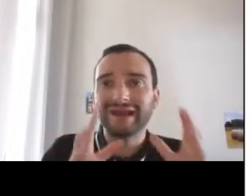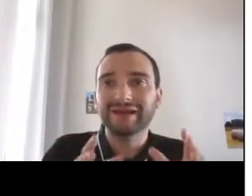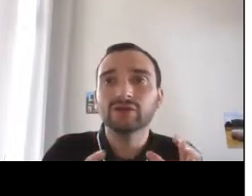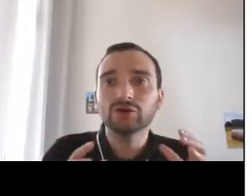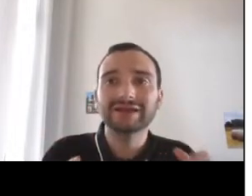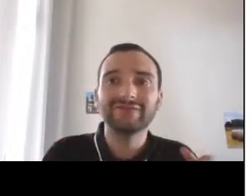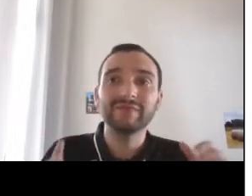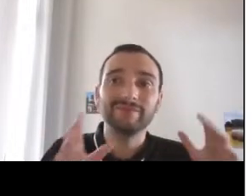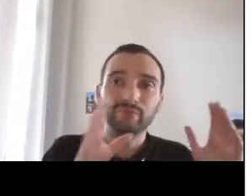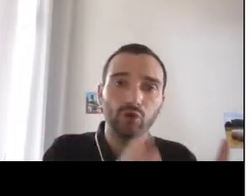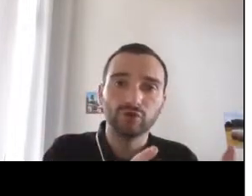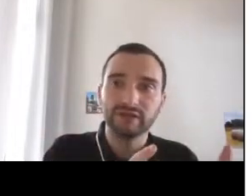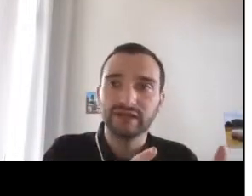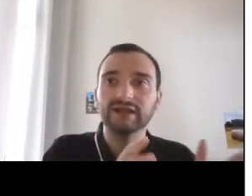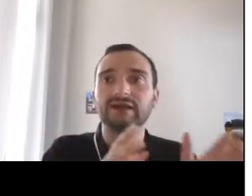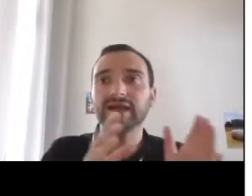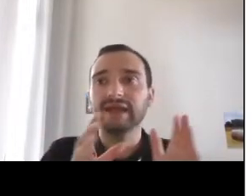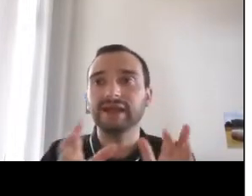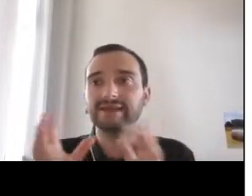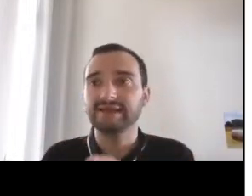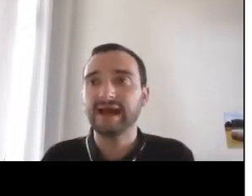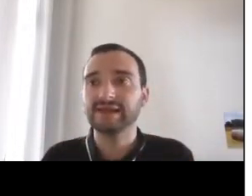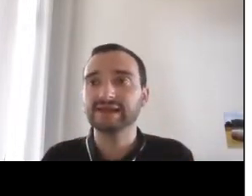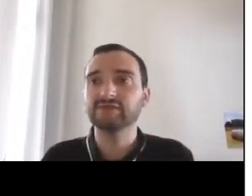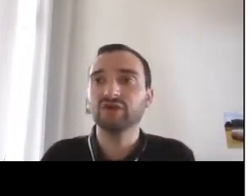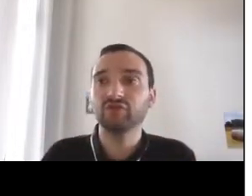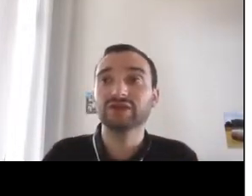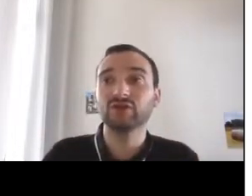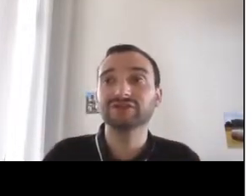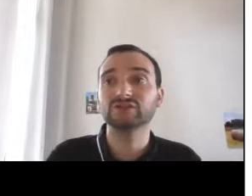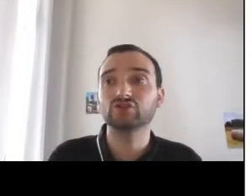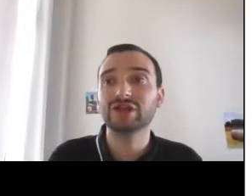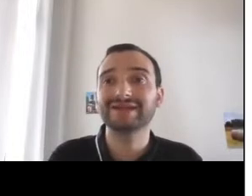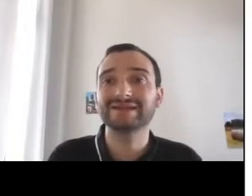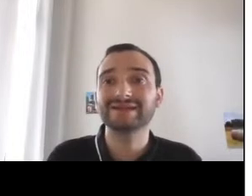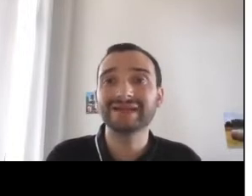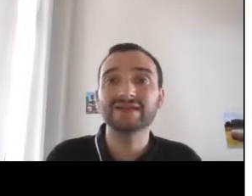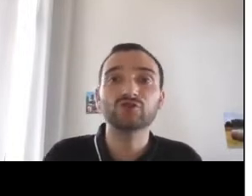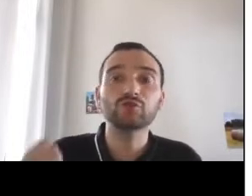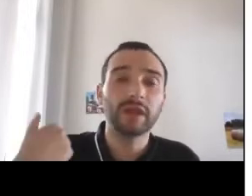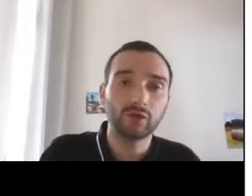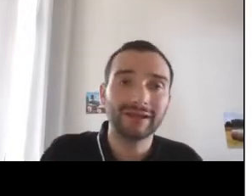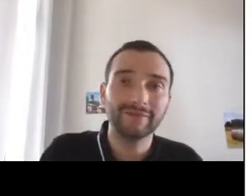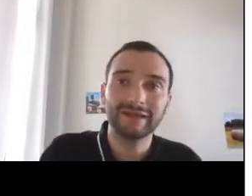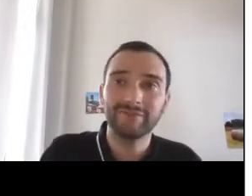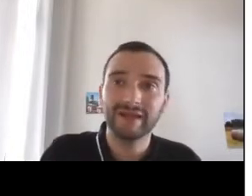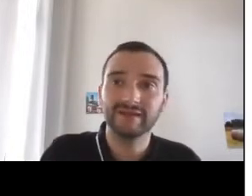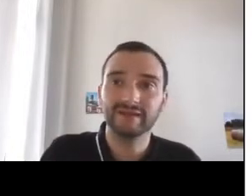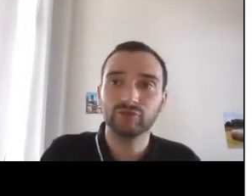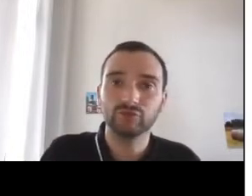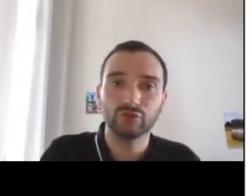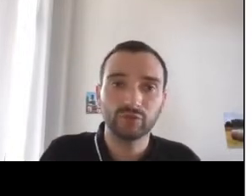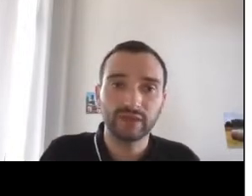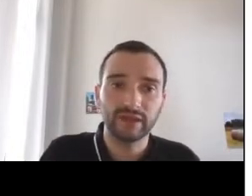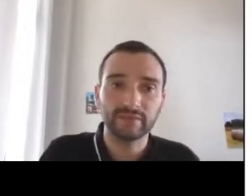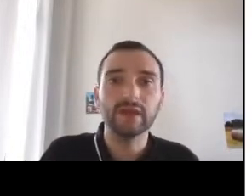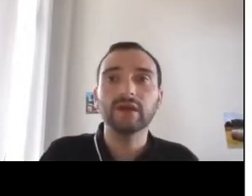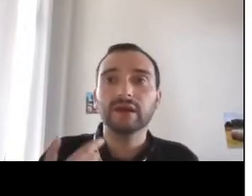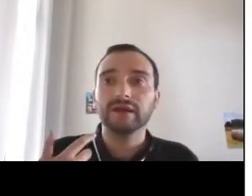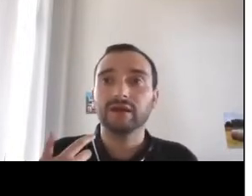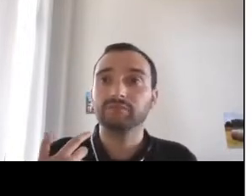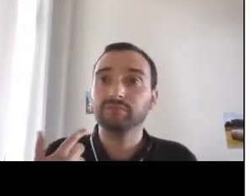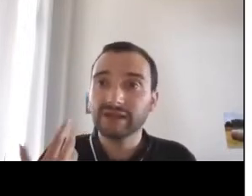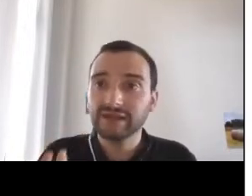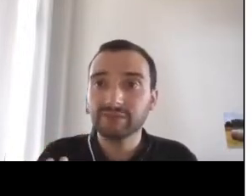rivela inoltre che le famiglie in polonia e in italia devono far fronte a costi sociali sentai superiore alla media dell'unione europea